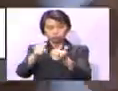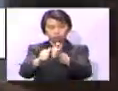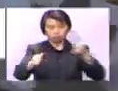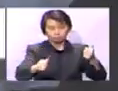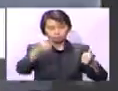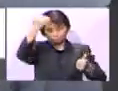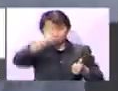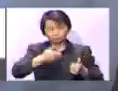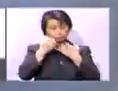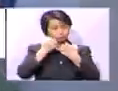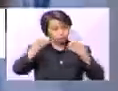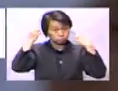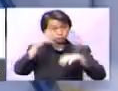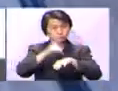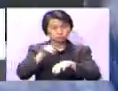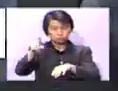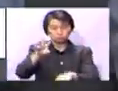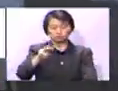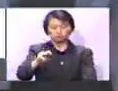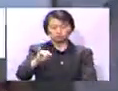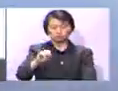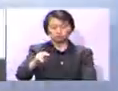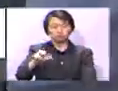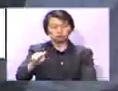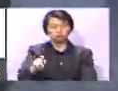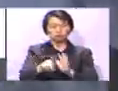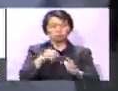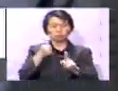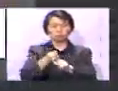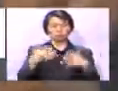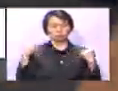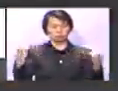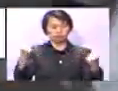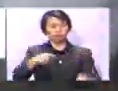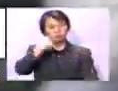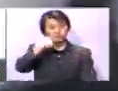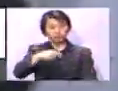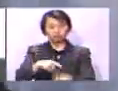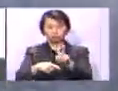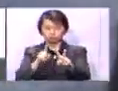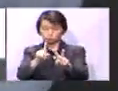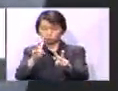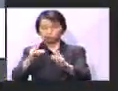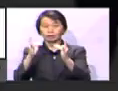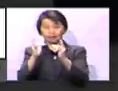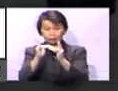haba yang canggih di Mina. Menurut pengarah kesihatannya, Ahmad Abdus Salam, 216 buah